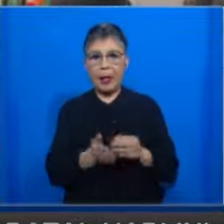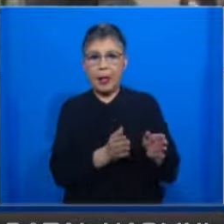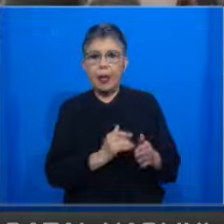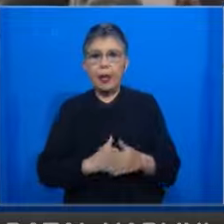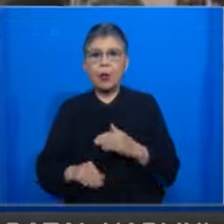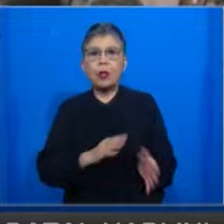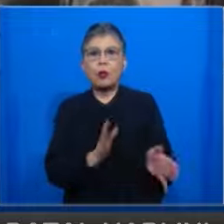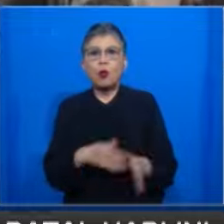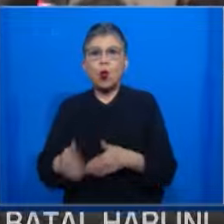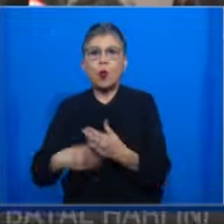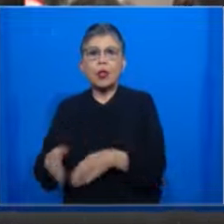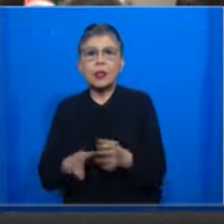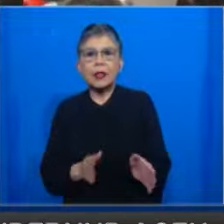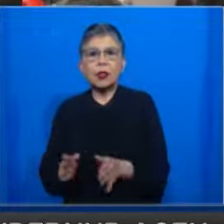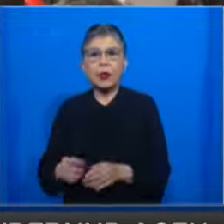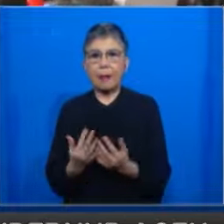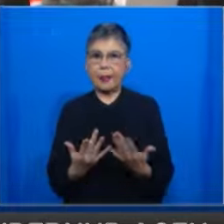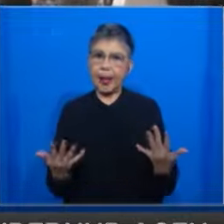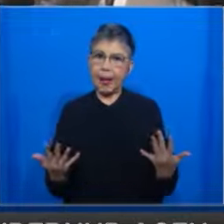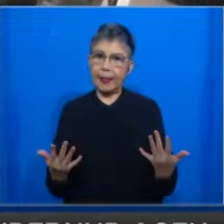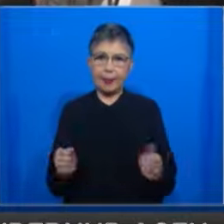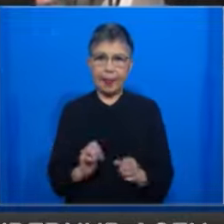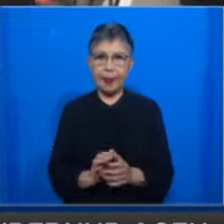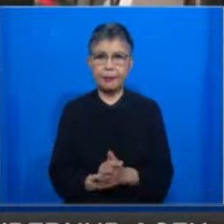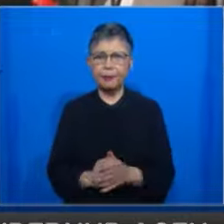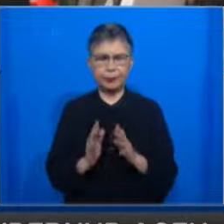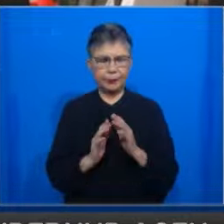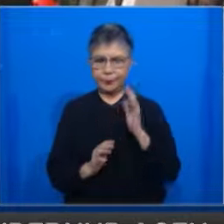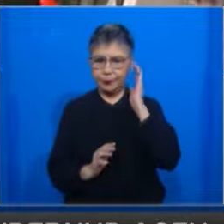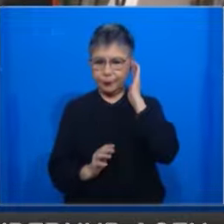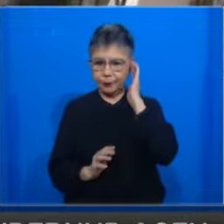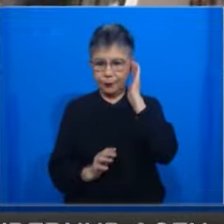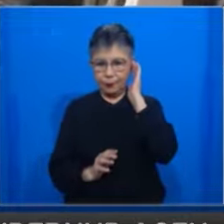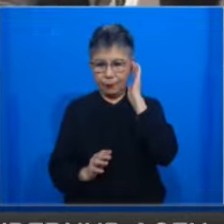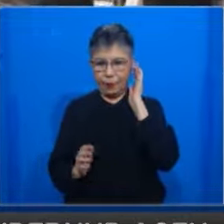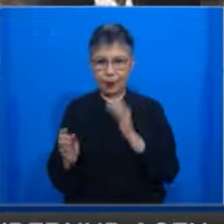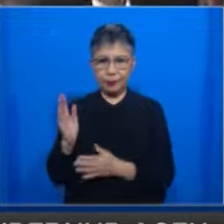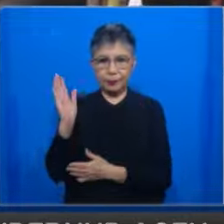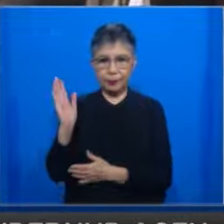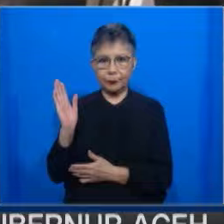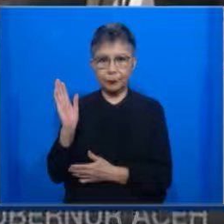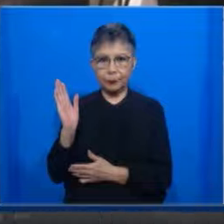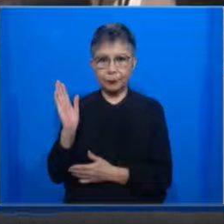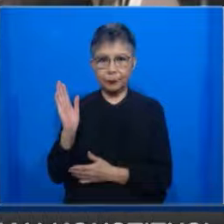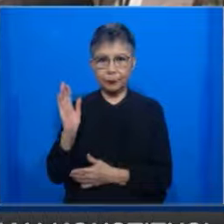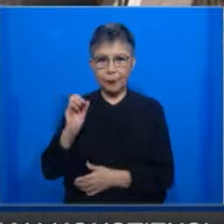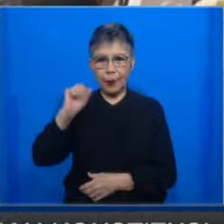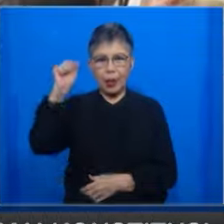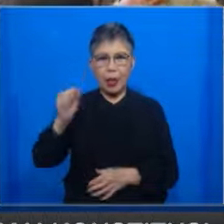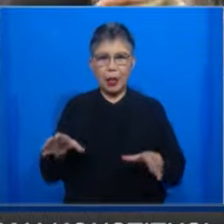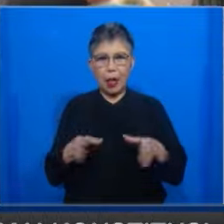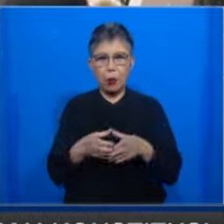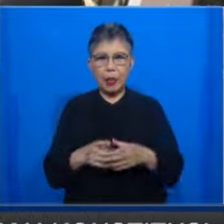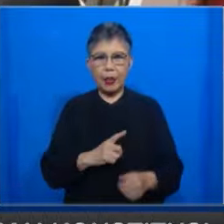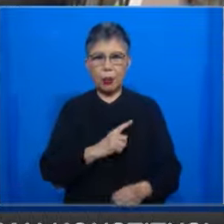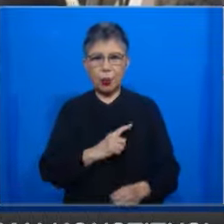dengan rakyat dan lain sebagainya. Dan saat ini saya juga bisa tunjukkan kepada Anda di sebelah sana, para demonstran yang tergabung dari masyarakat